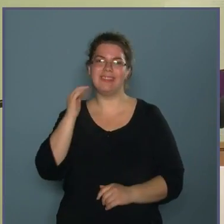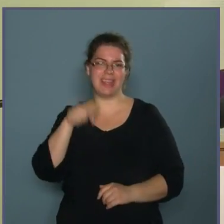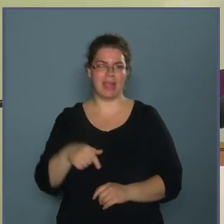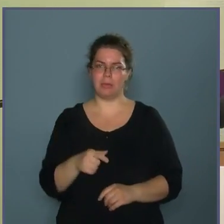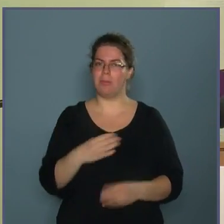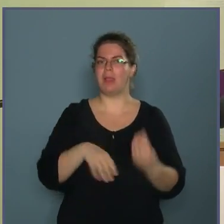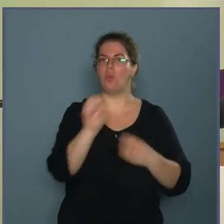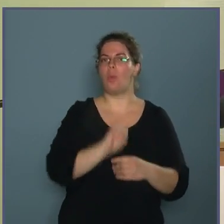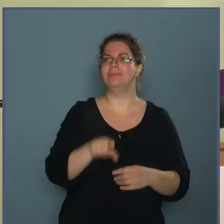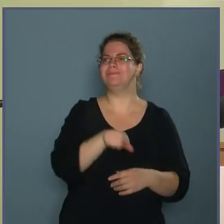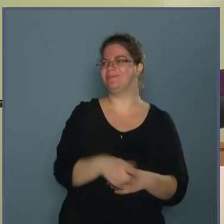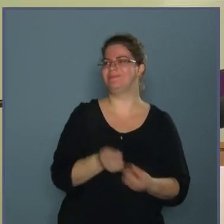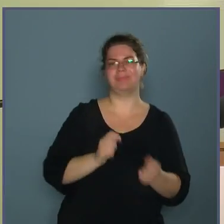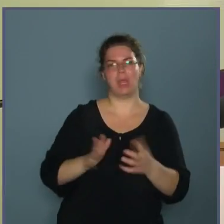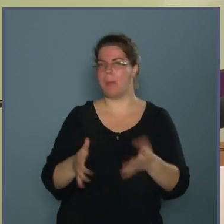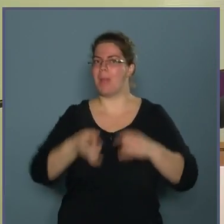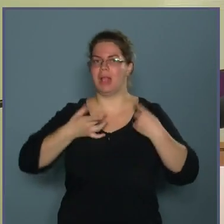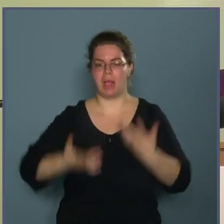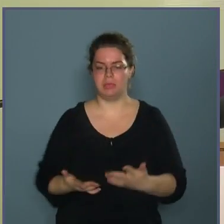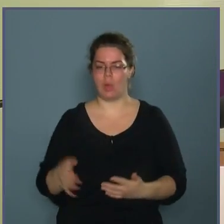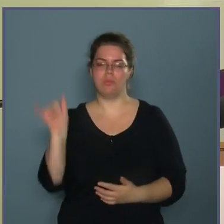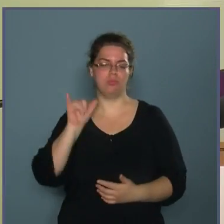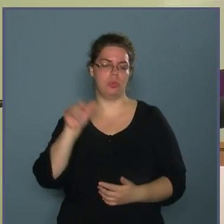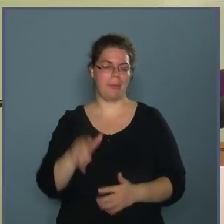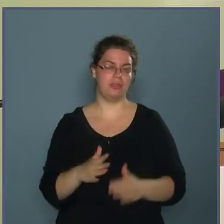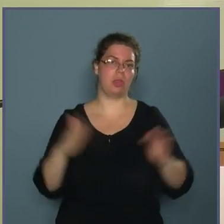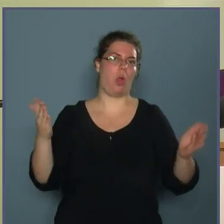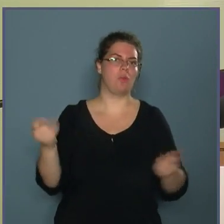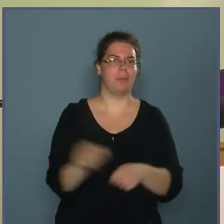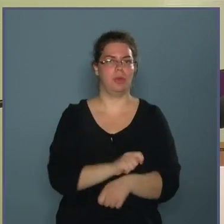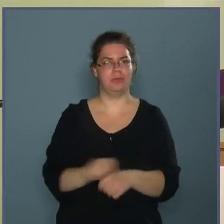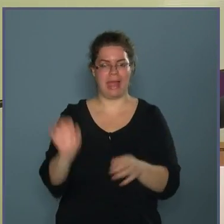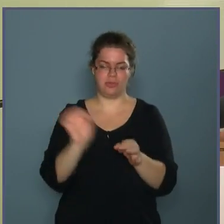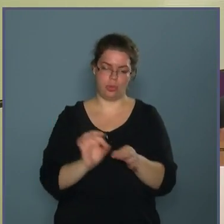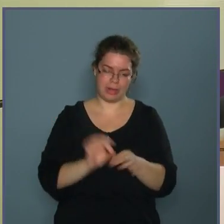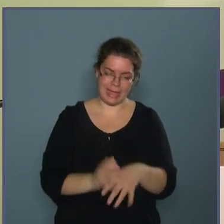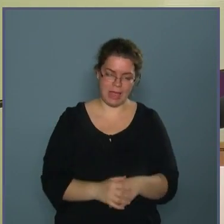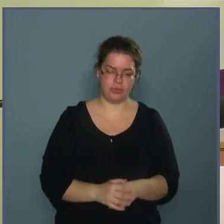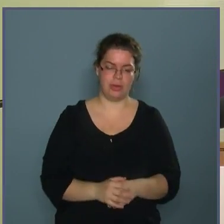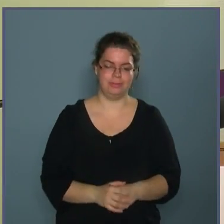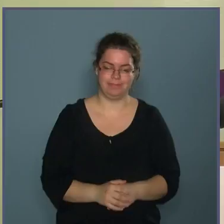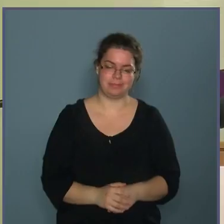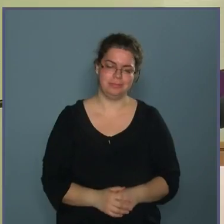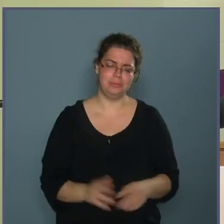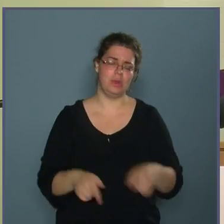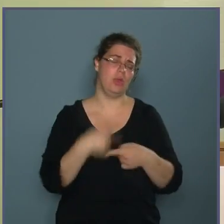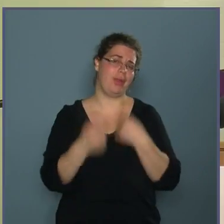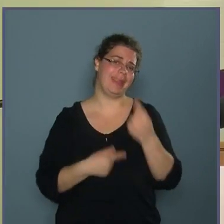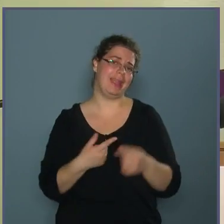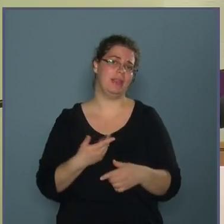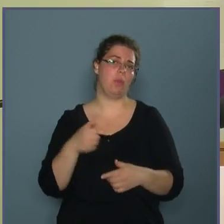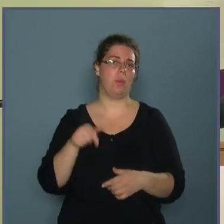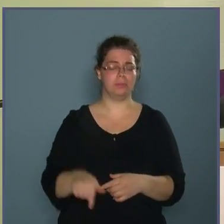a budapesti intézményekben nagyobb léptékű javulás történhessen. A következő ciklusban pedig